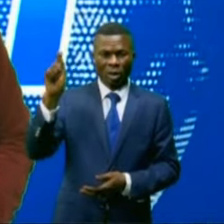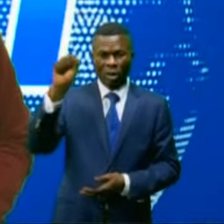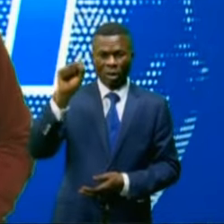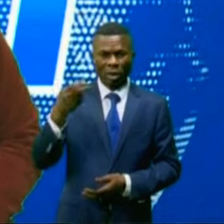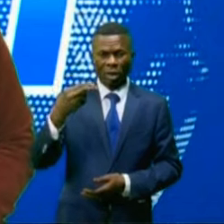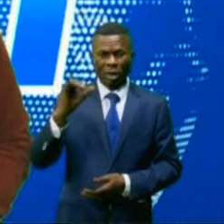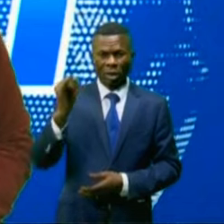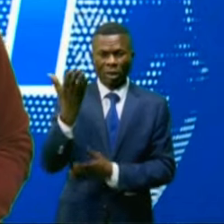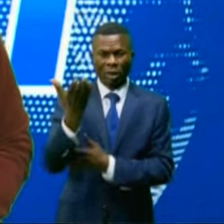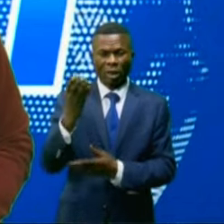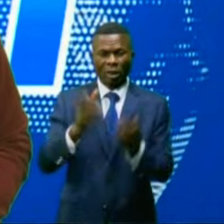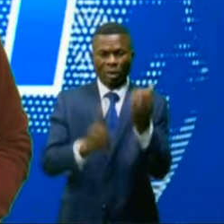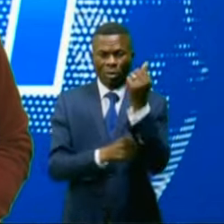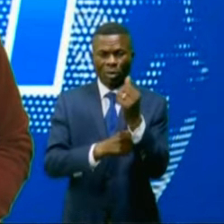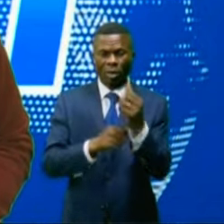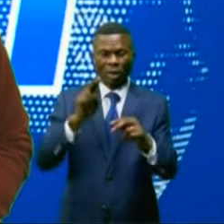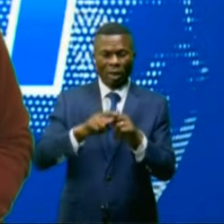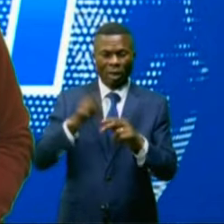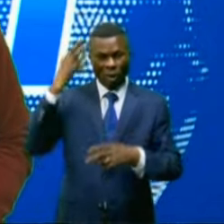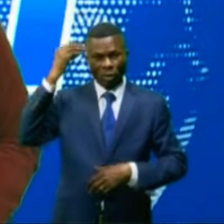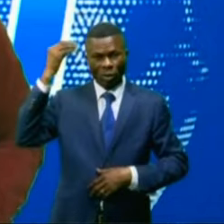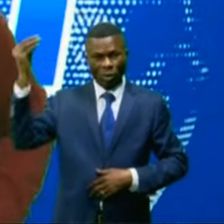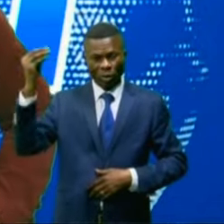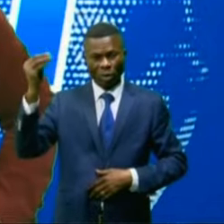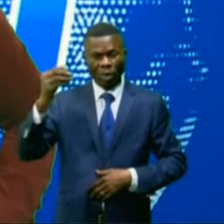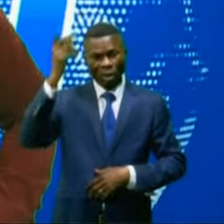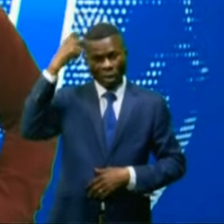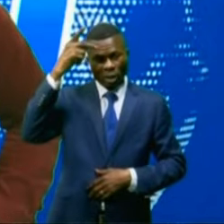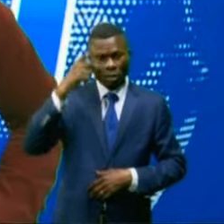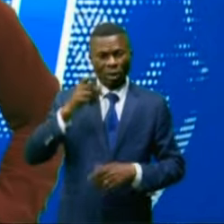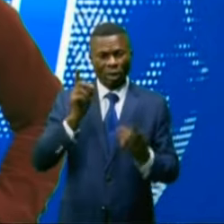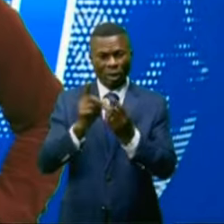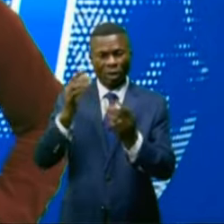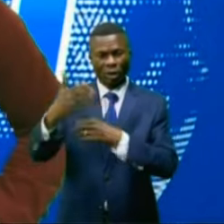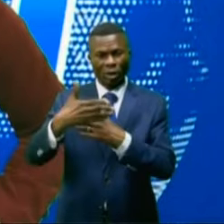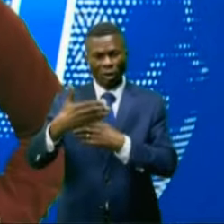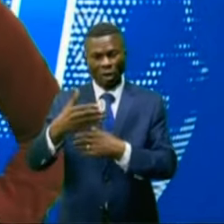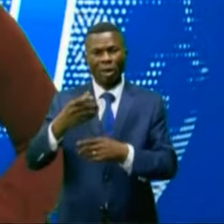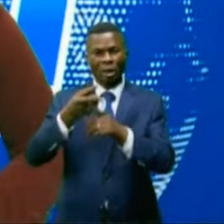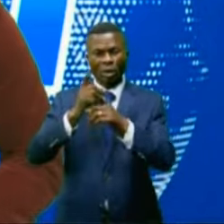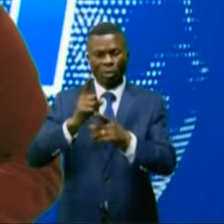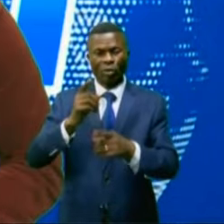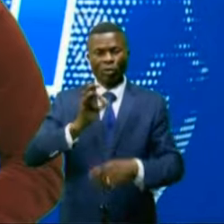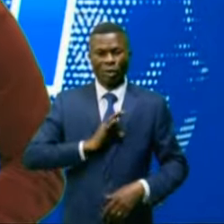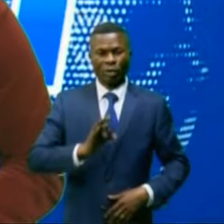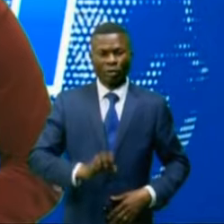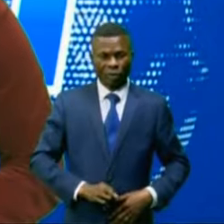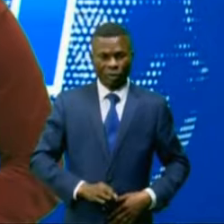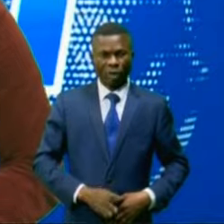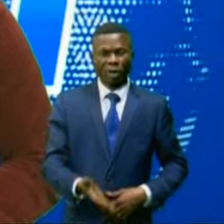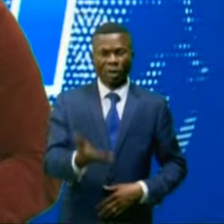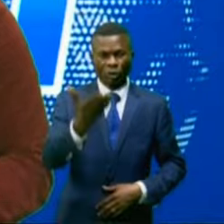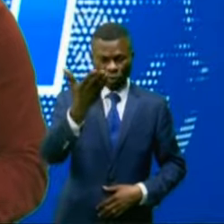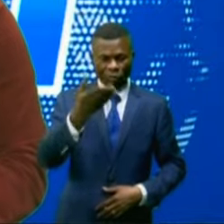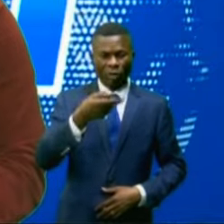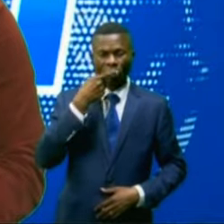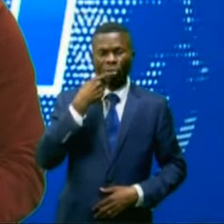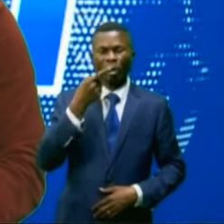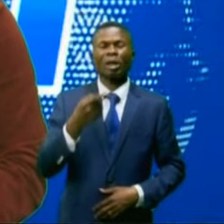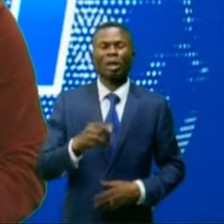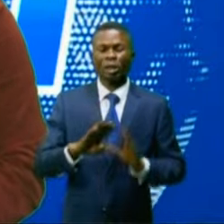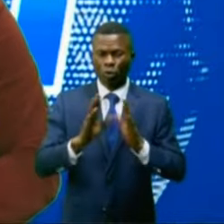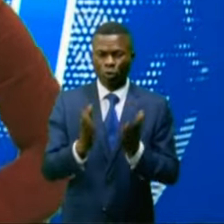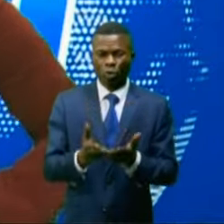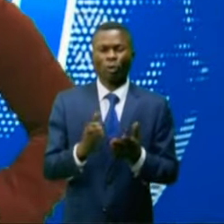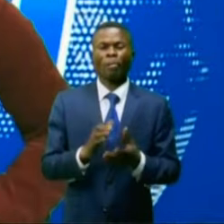la population à garder espoir à la politique de proximité initiée par le chef de l'État, Damas Esoleke Solekaya.